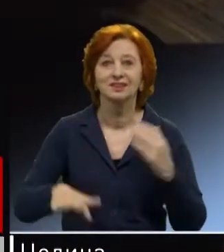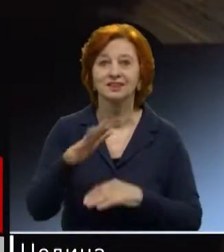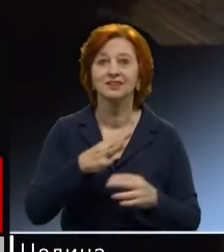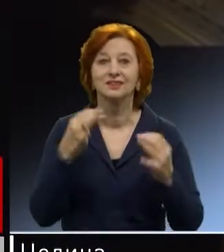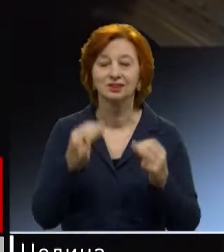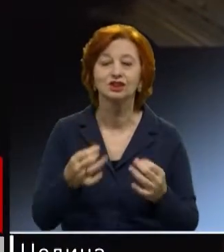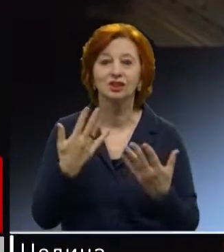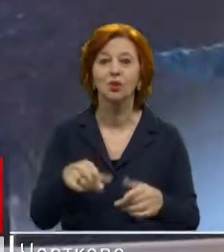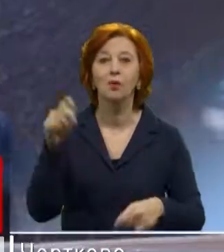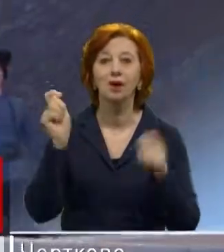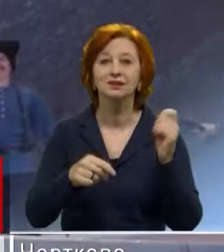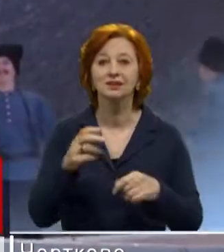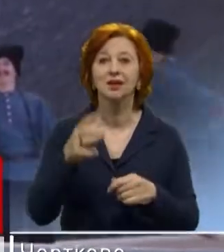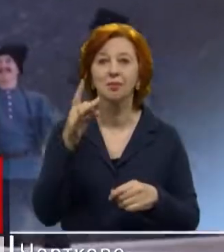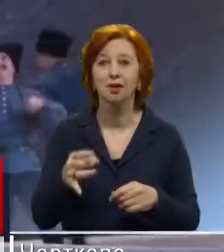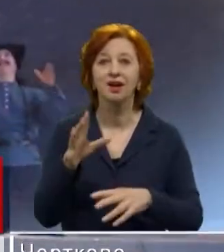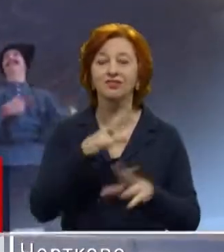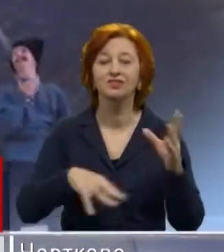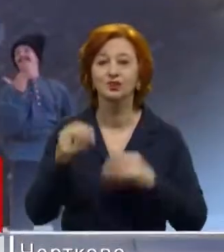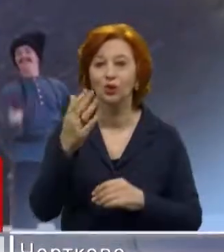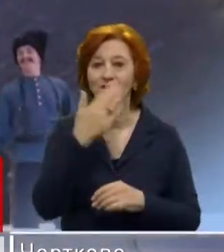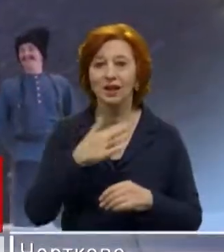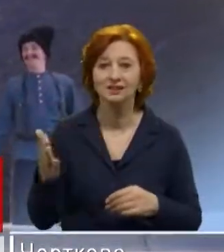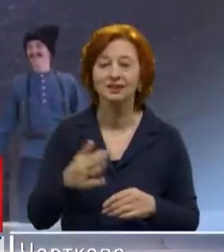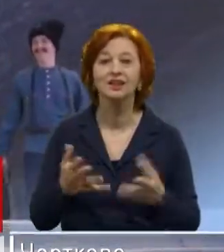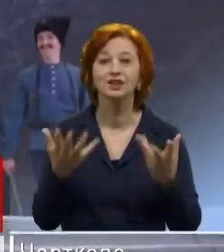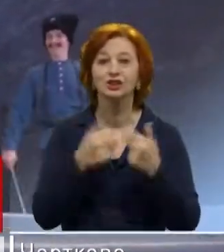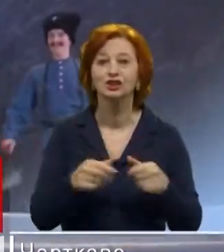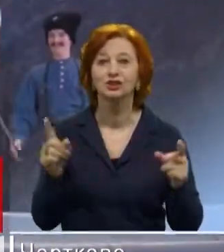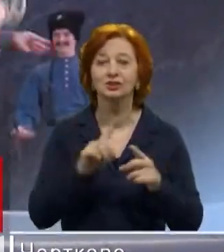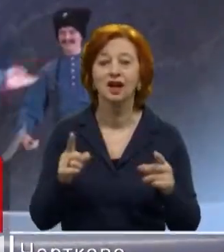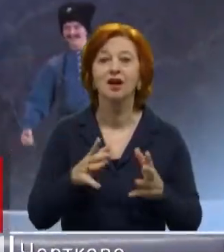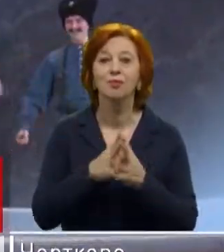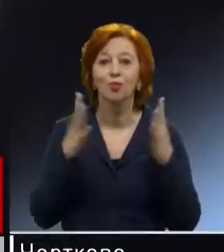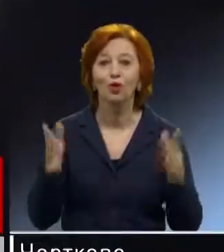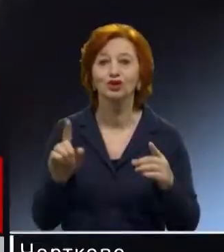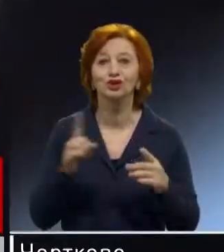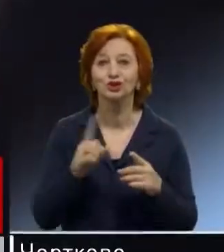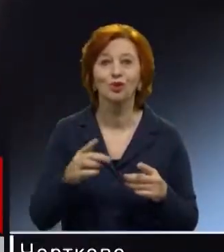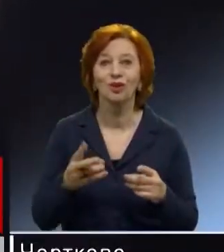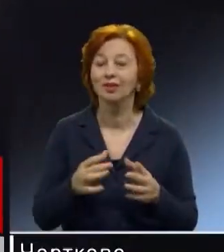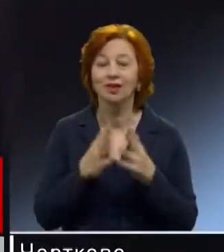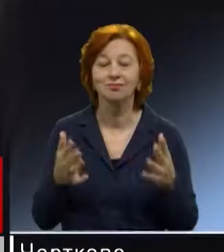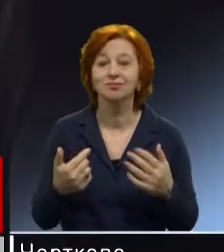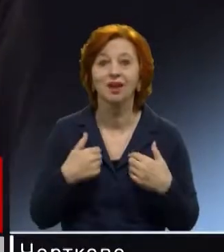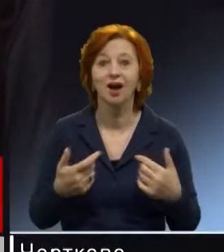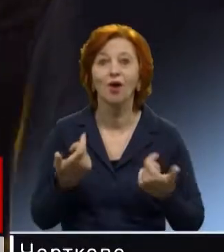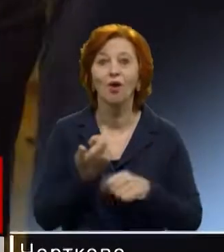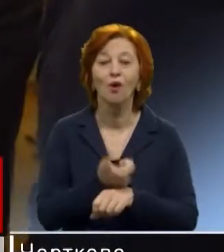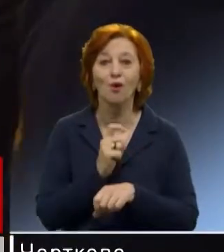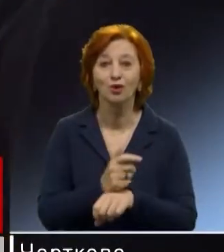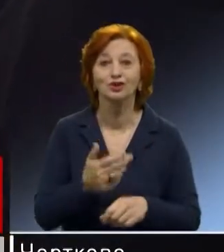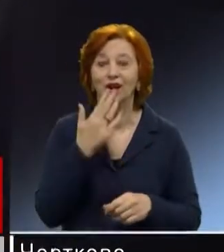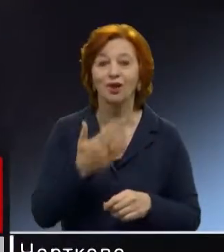впечатлил меня вот первое отделение этого концерта, что меня просто переполняет эмоции, мне нечего сказать. Я очень люблю казаков,